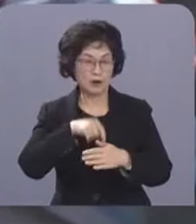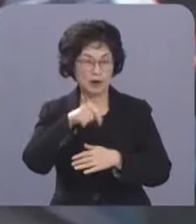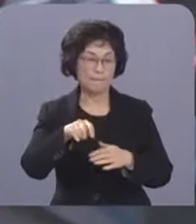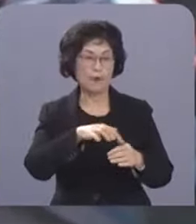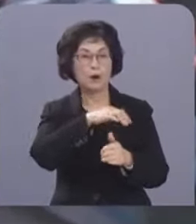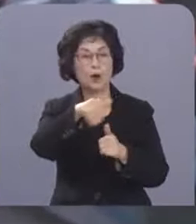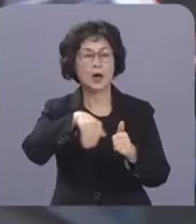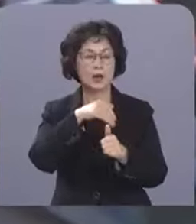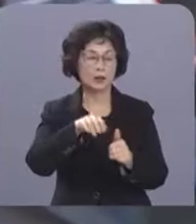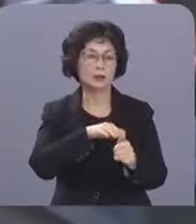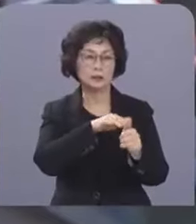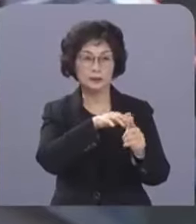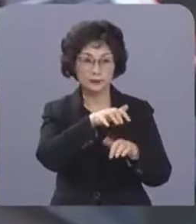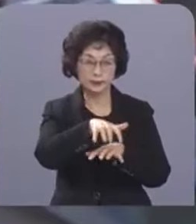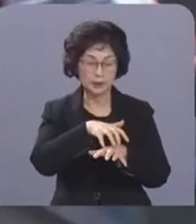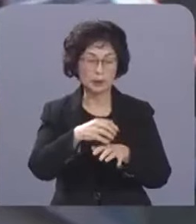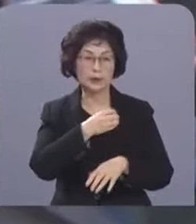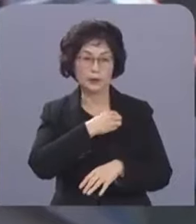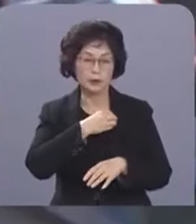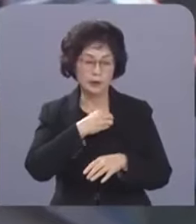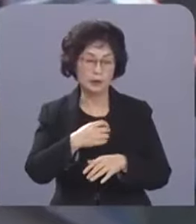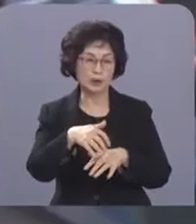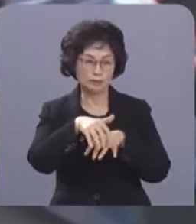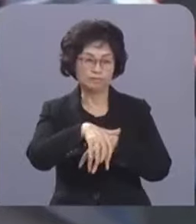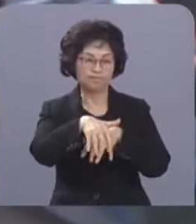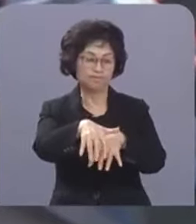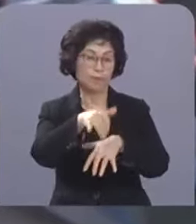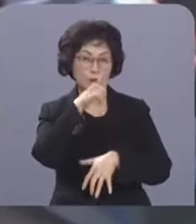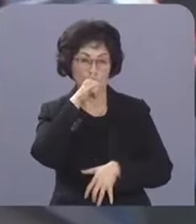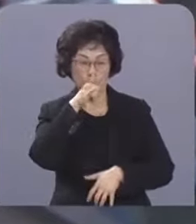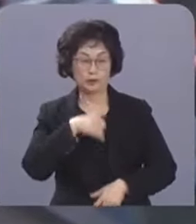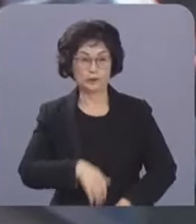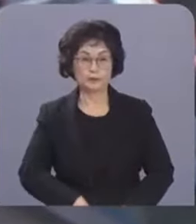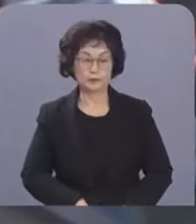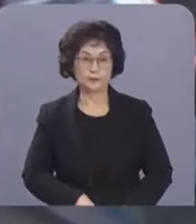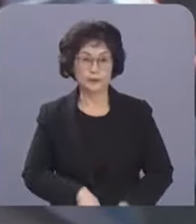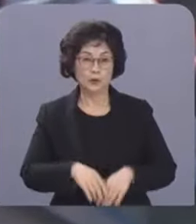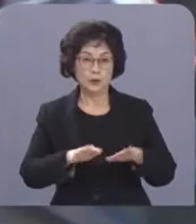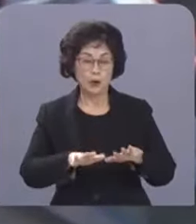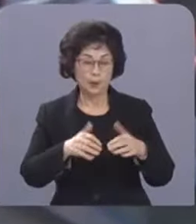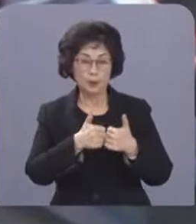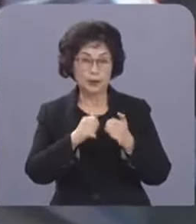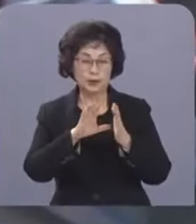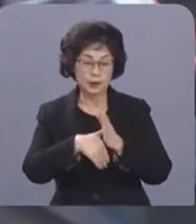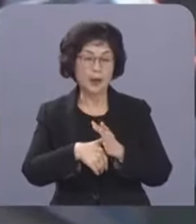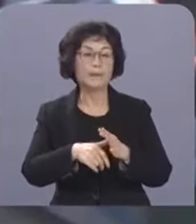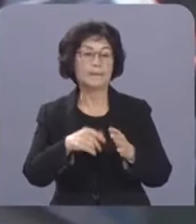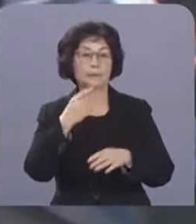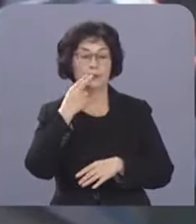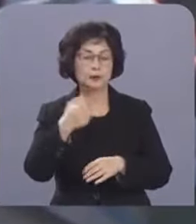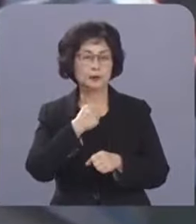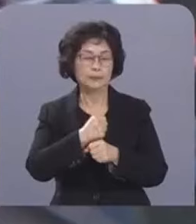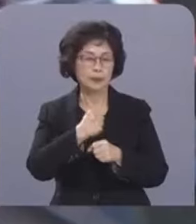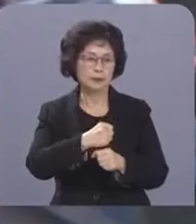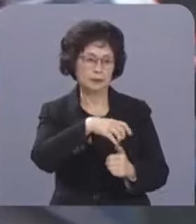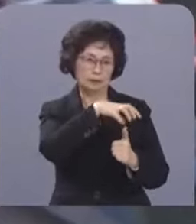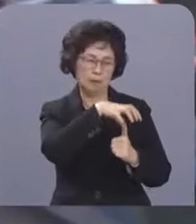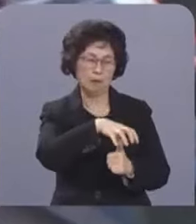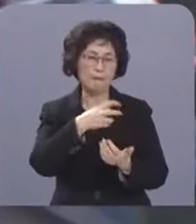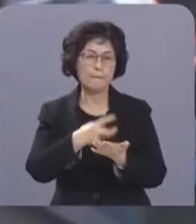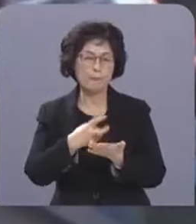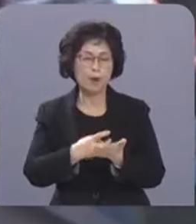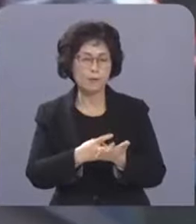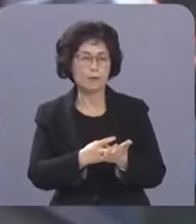환경단체 회원과 시민들이 오늘 대규모 거리 행진을 했습니다. 이들은 이번 회의를 통해 플라스틱 생산 규제 등